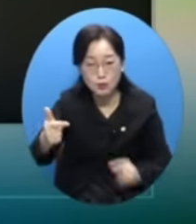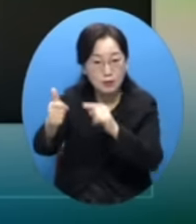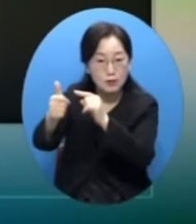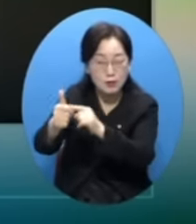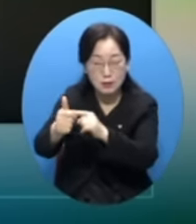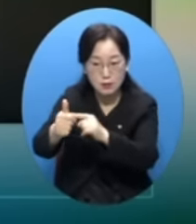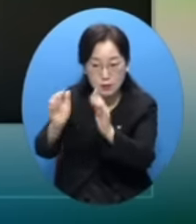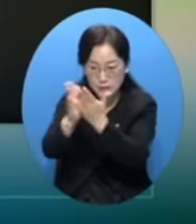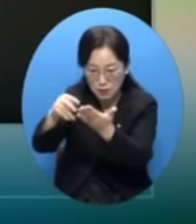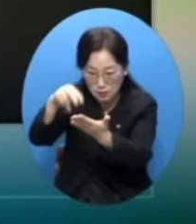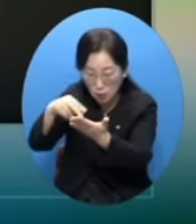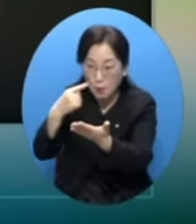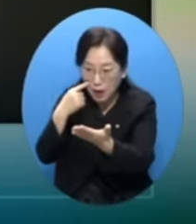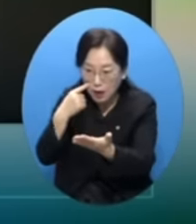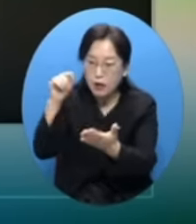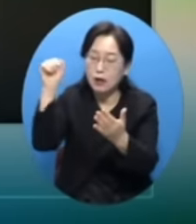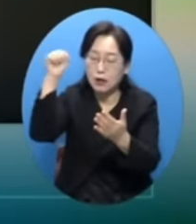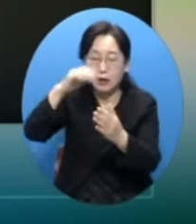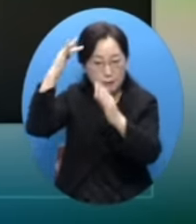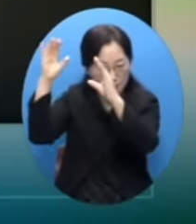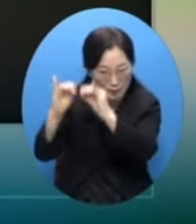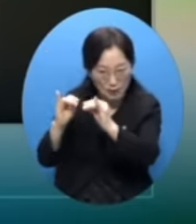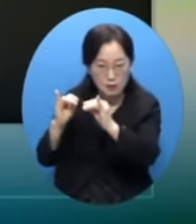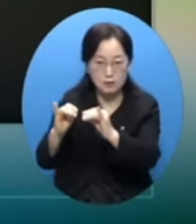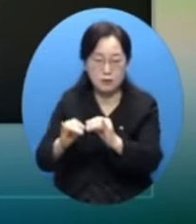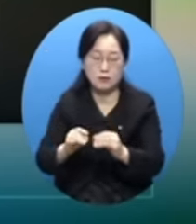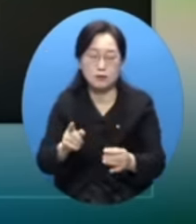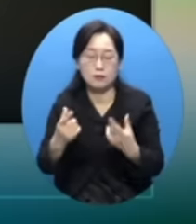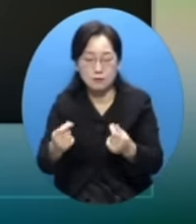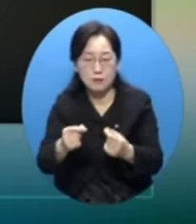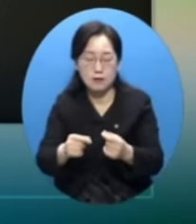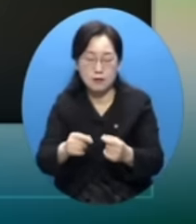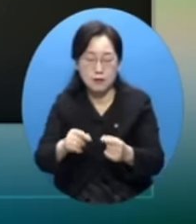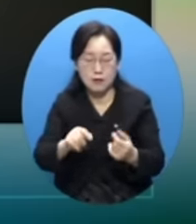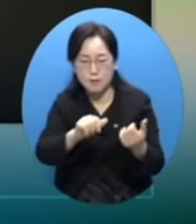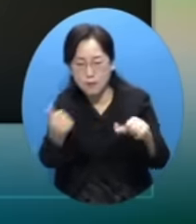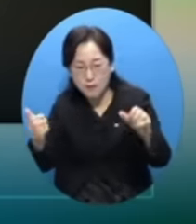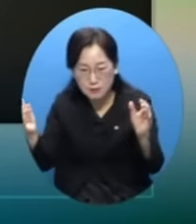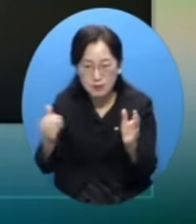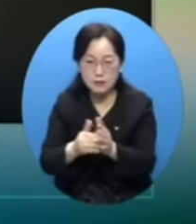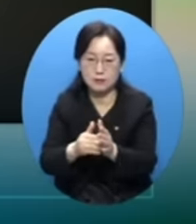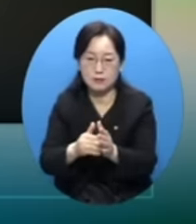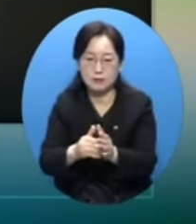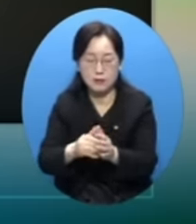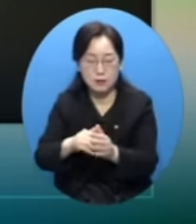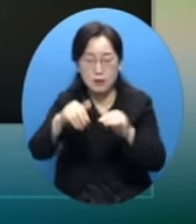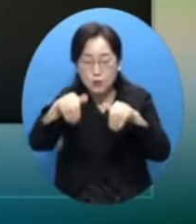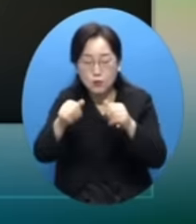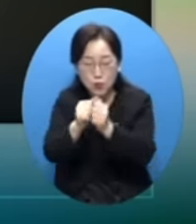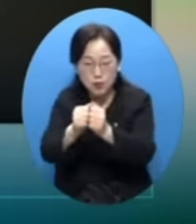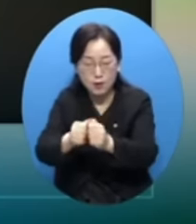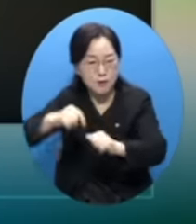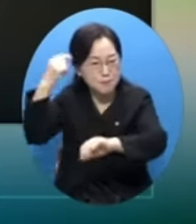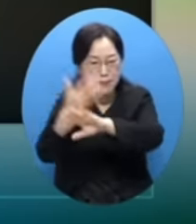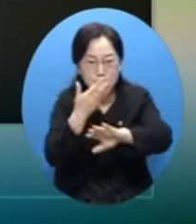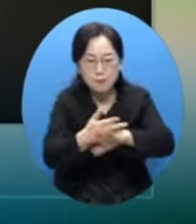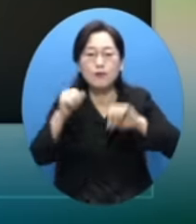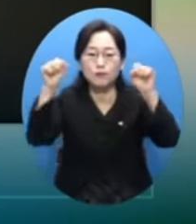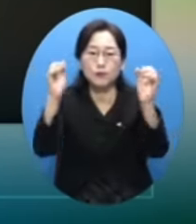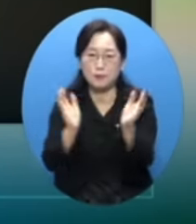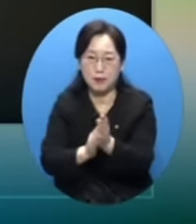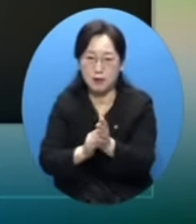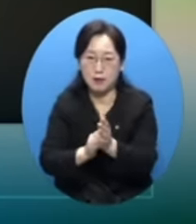그는 죽기까지 노예 제도를 반대하는 운동에 앞장섰습니다. 이 존 뉴턴의 영향을 받아서 영국 국회의원 윌리엄